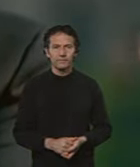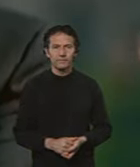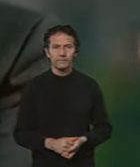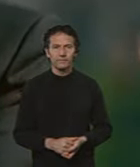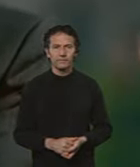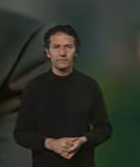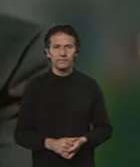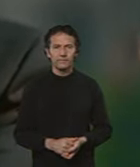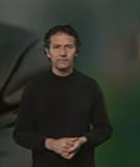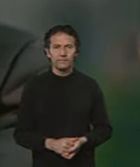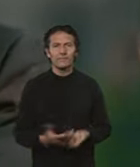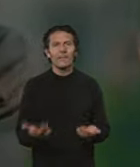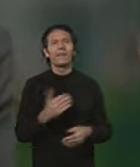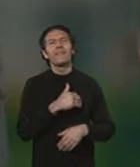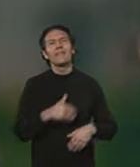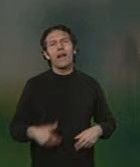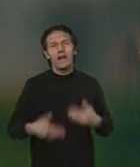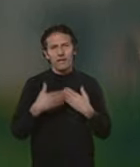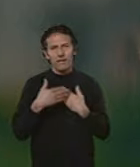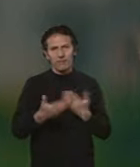connaissance pour finir